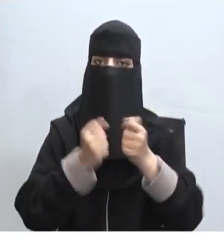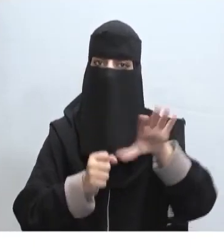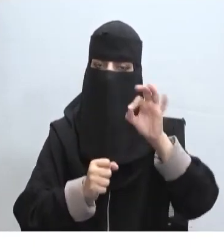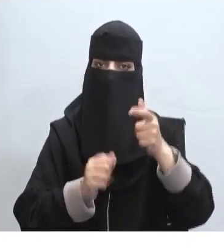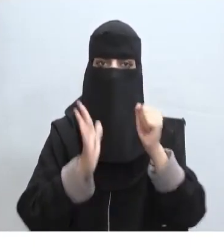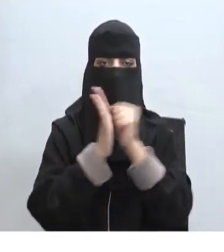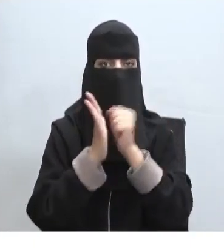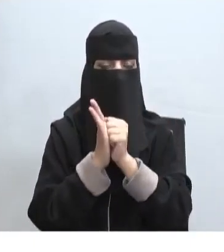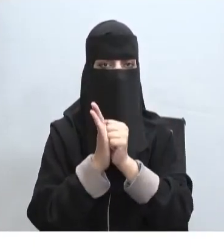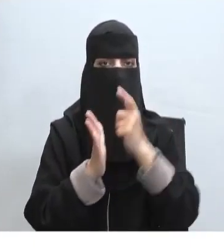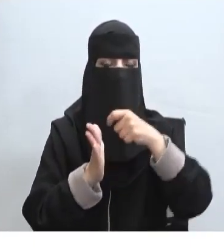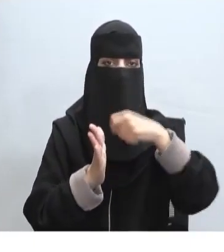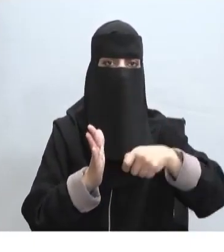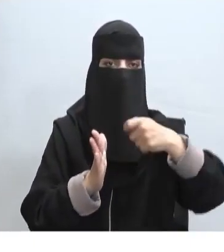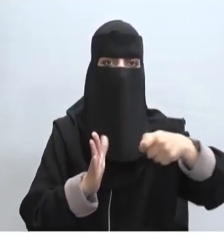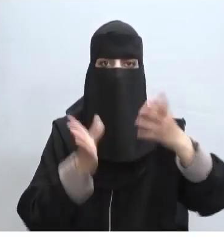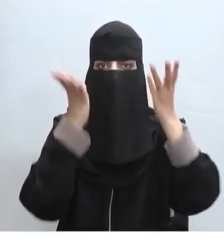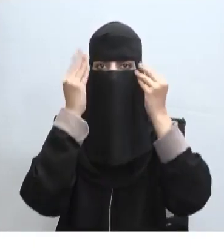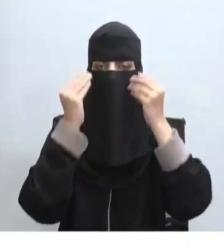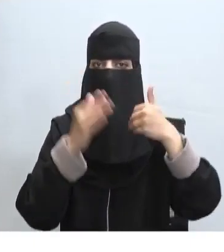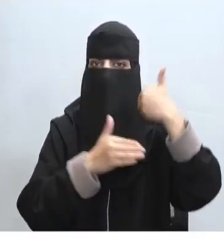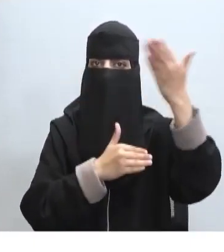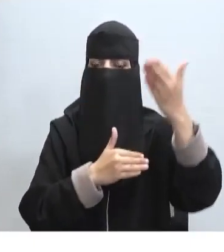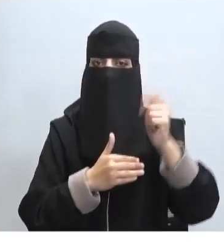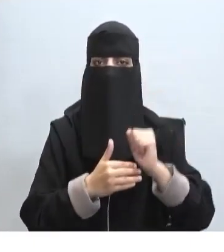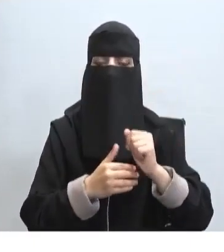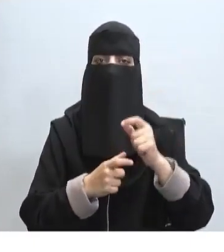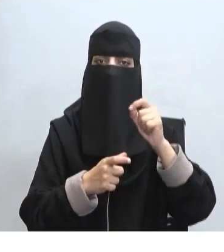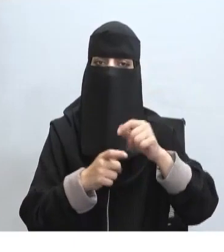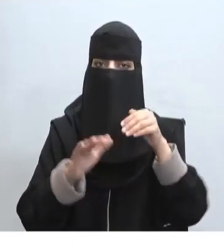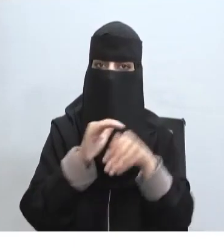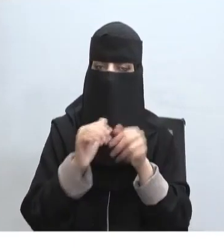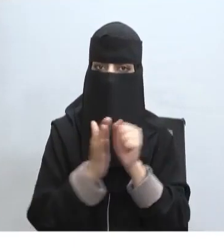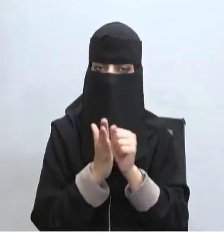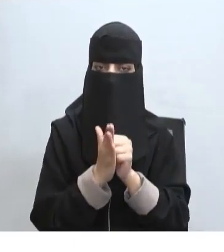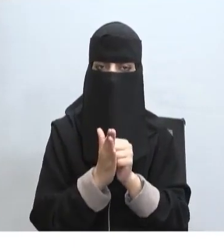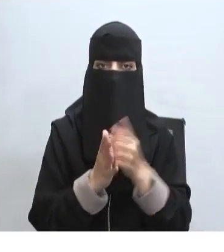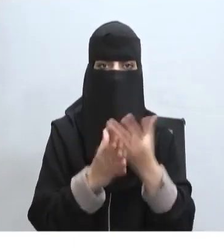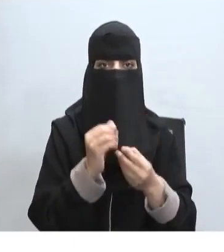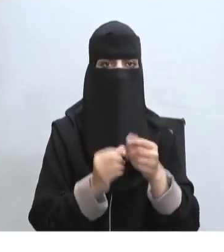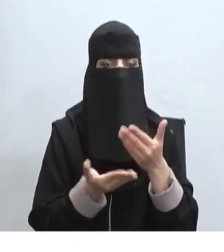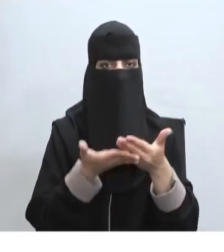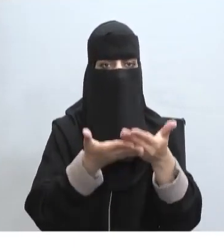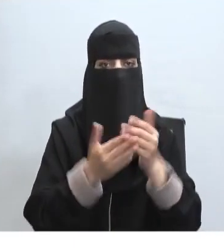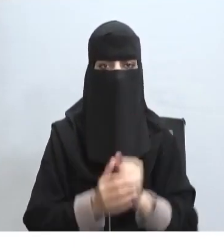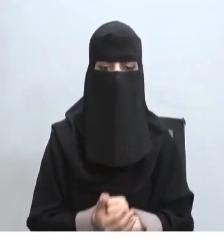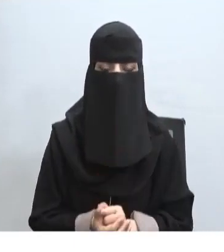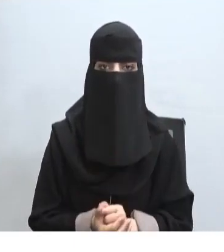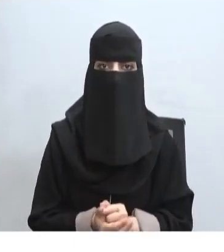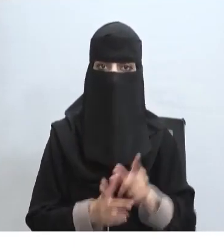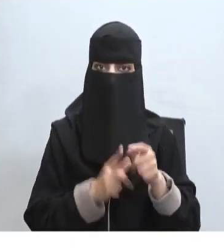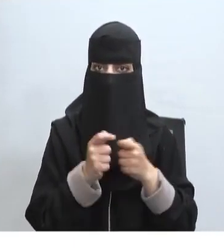منزل او دفع نفقات تعليم خارج البلاد او داخله لاحد اولادك